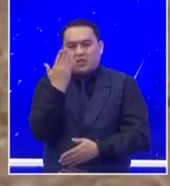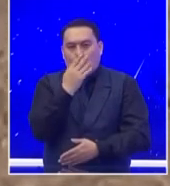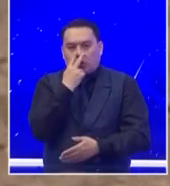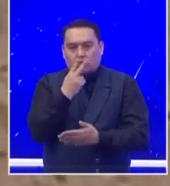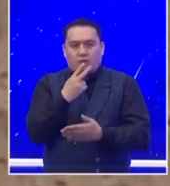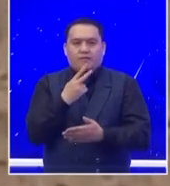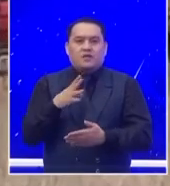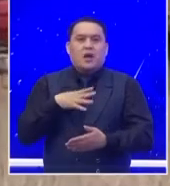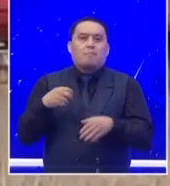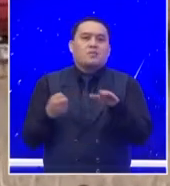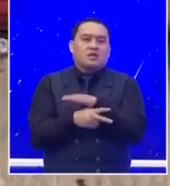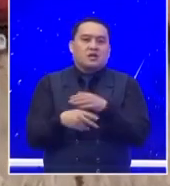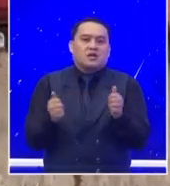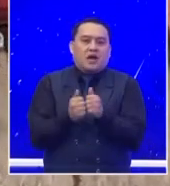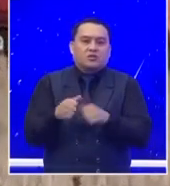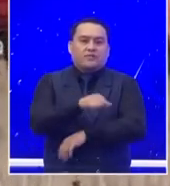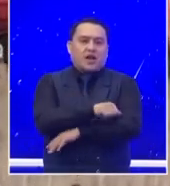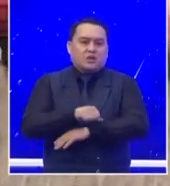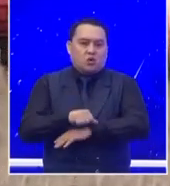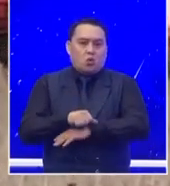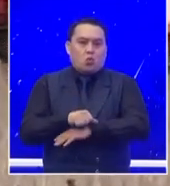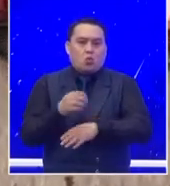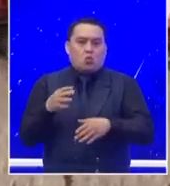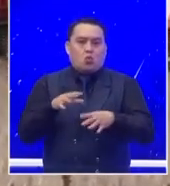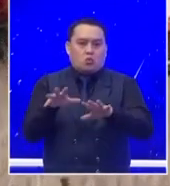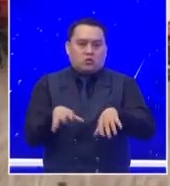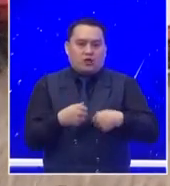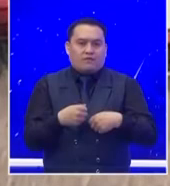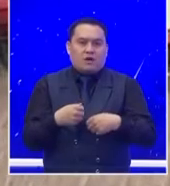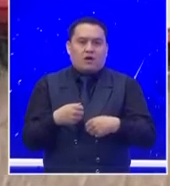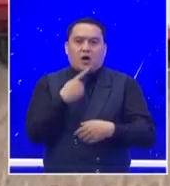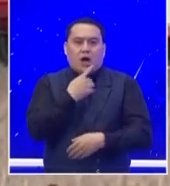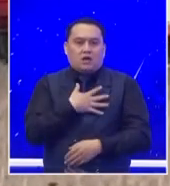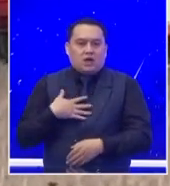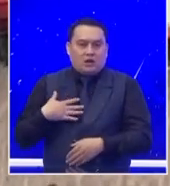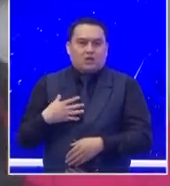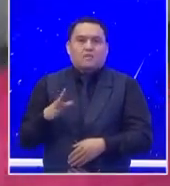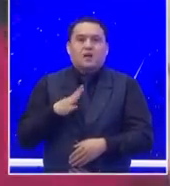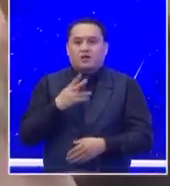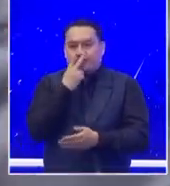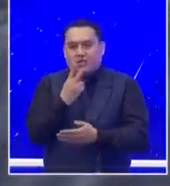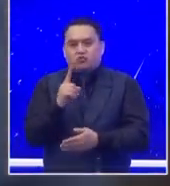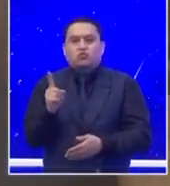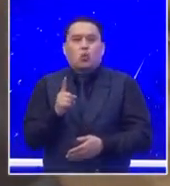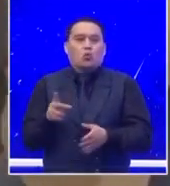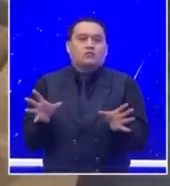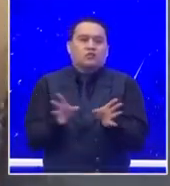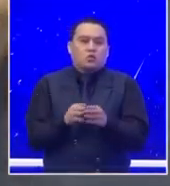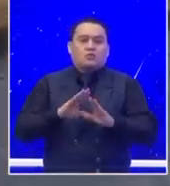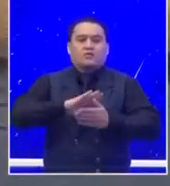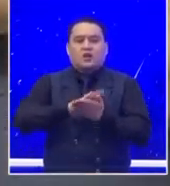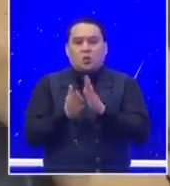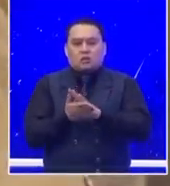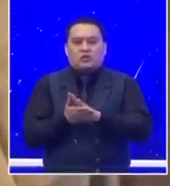которых запечатлены мигранты вблизи границы, уносящие на одеялах раненых. Как отмечают наблюдатели, сложившаяся на